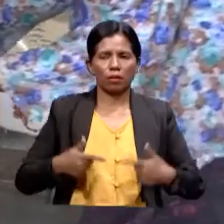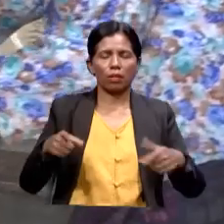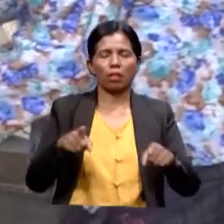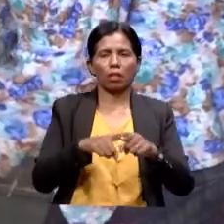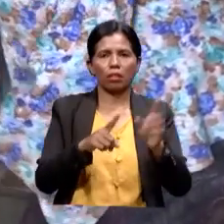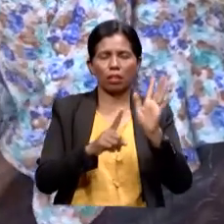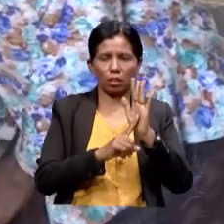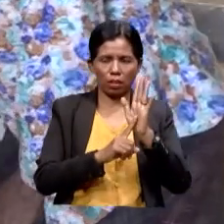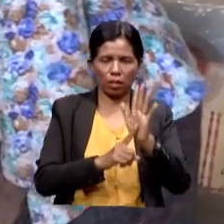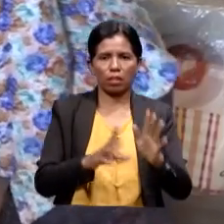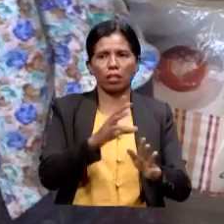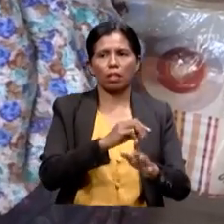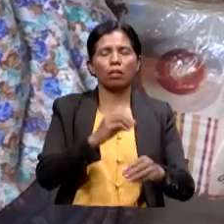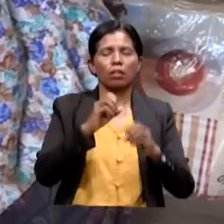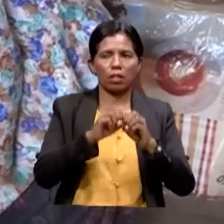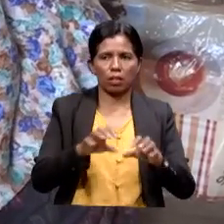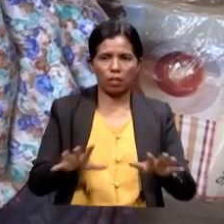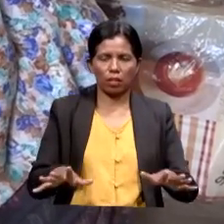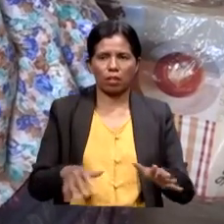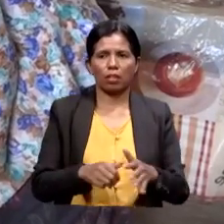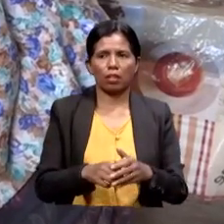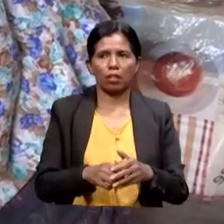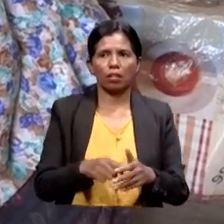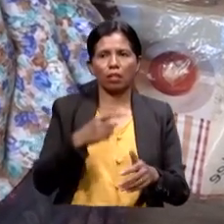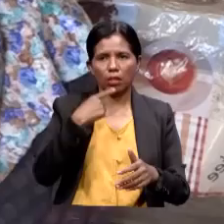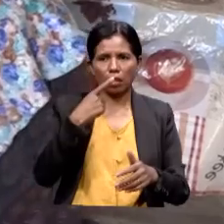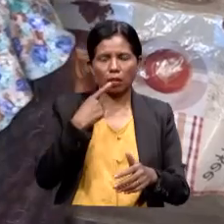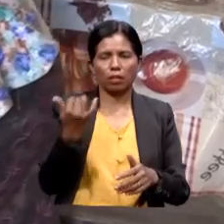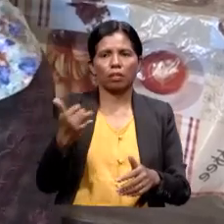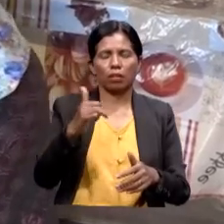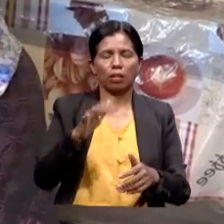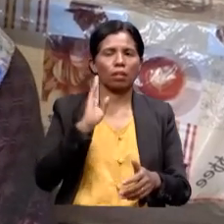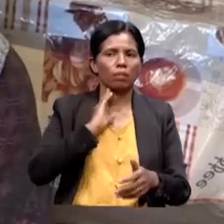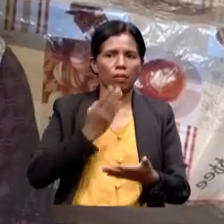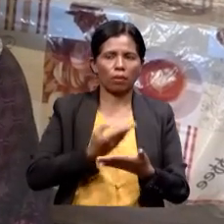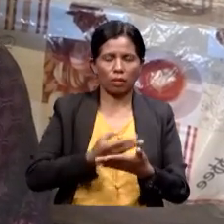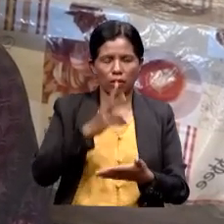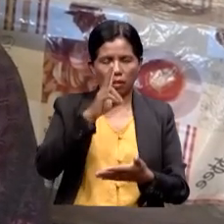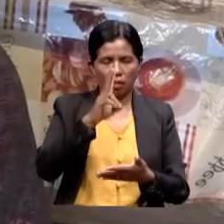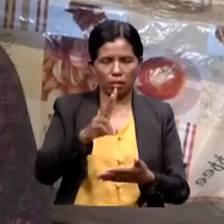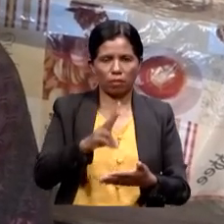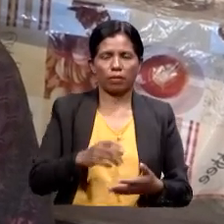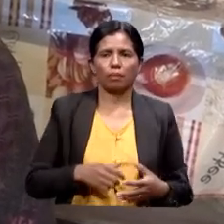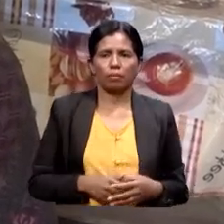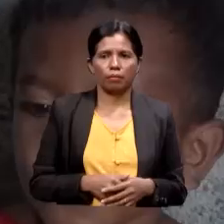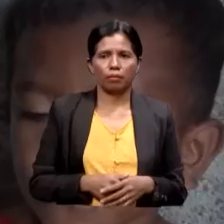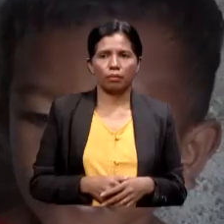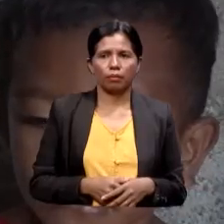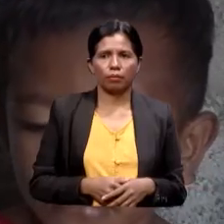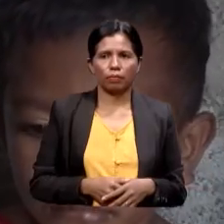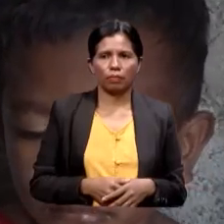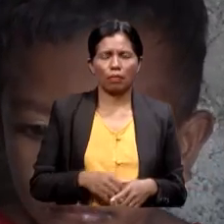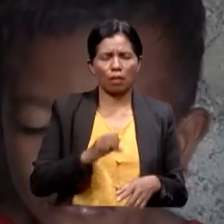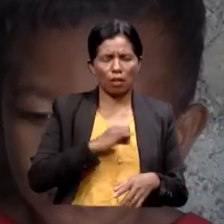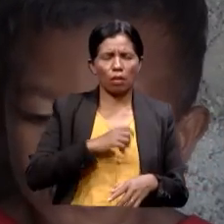ida. Nebe banyira na ben, bahasa los sir ne biwang nain rua bele horik fali. Ne aku